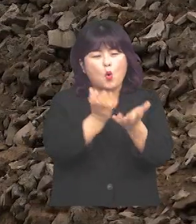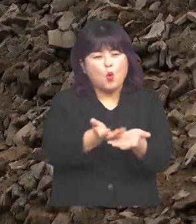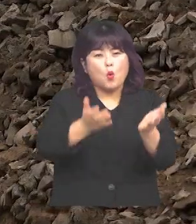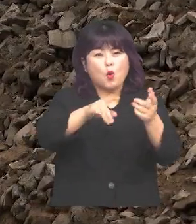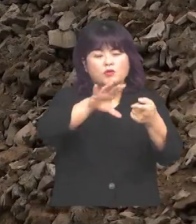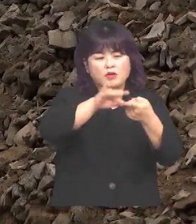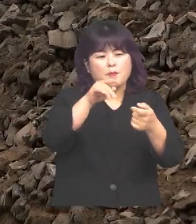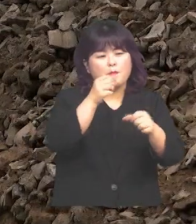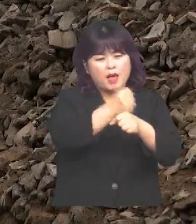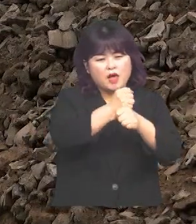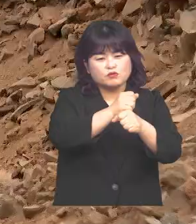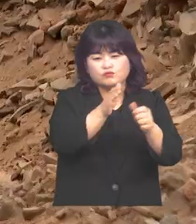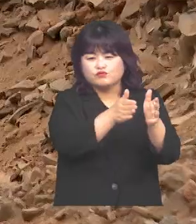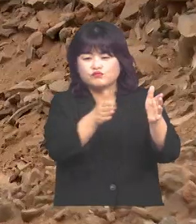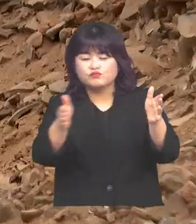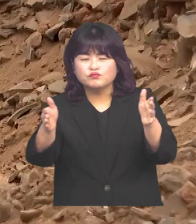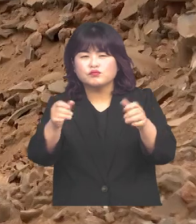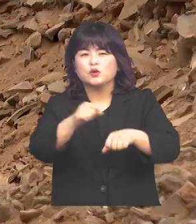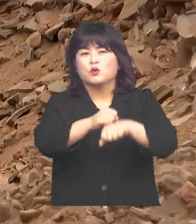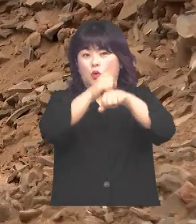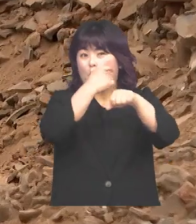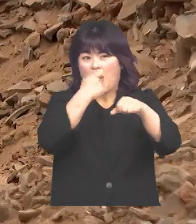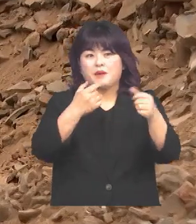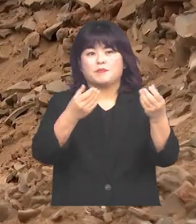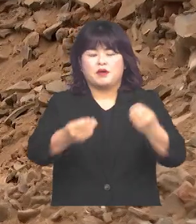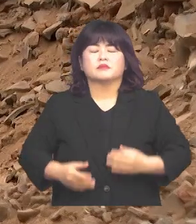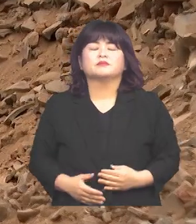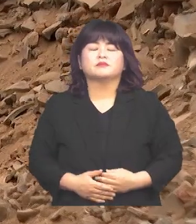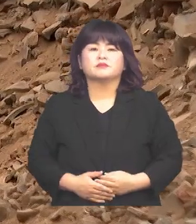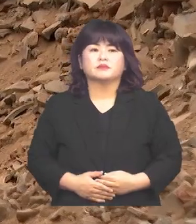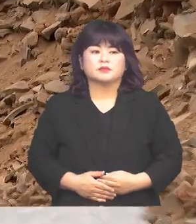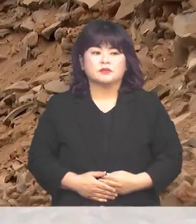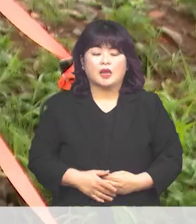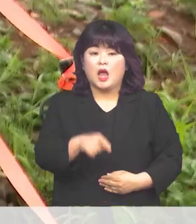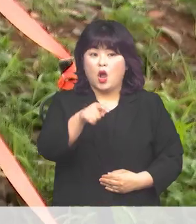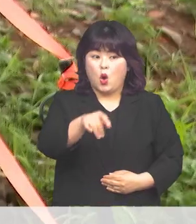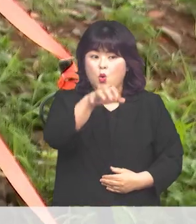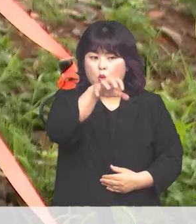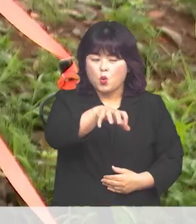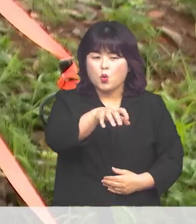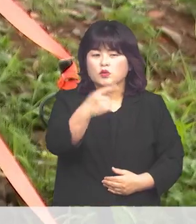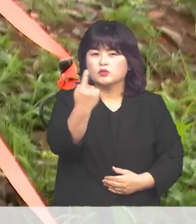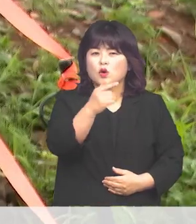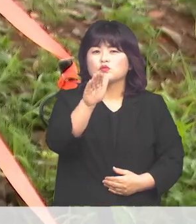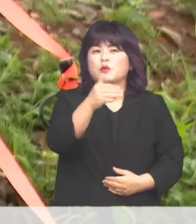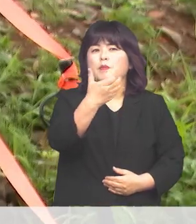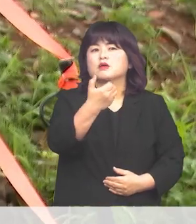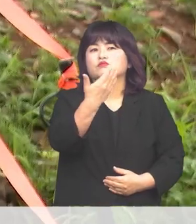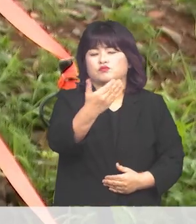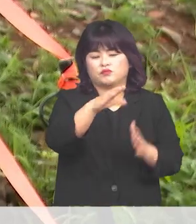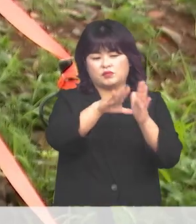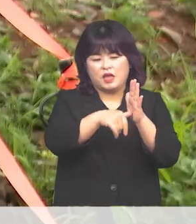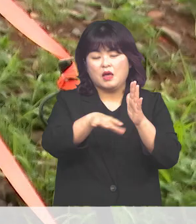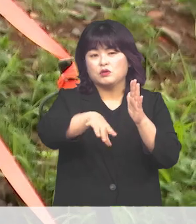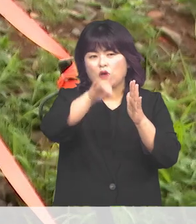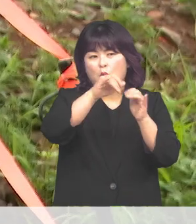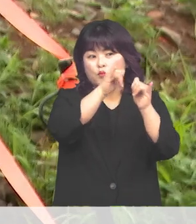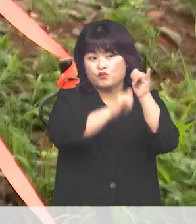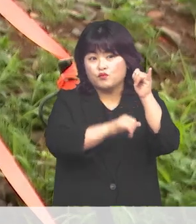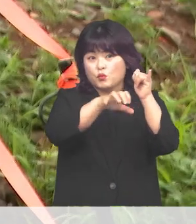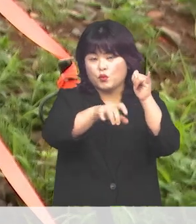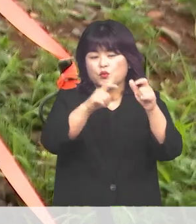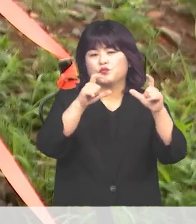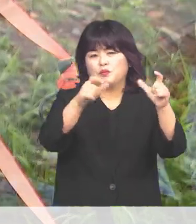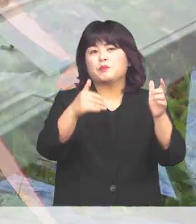시기별 형태 변화를 볼 수 있는 퇴적층이 확인되었습니다. 설이 고려백자 유지는 1989년에 사적으로